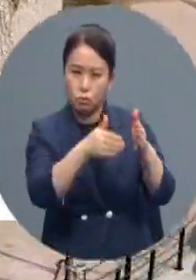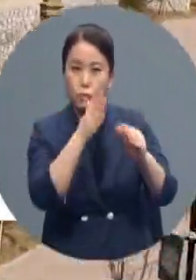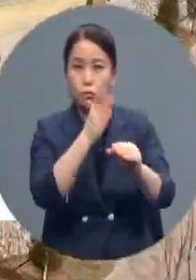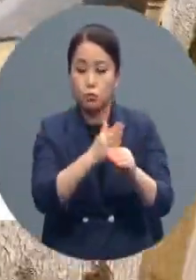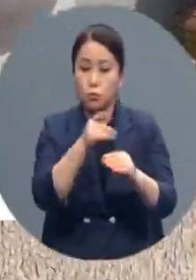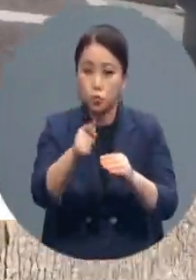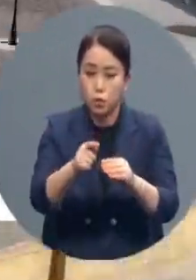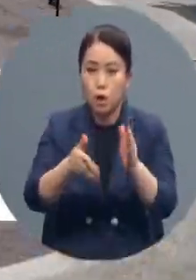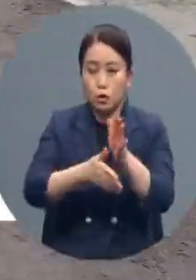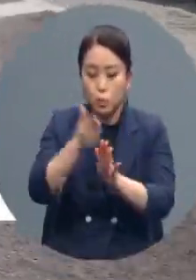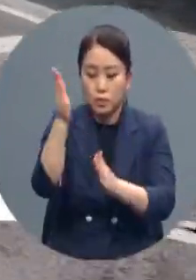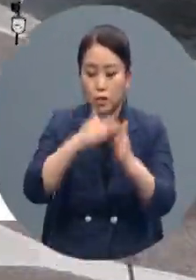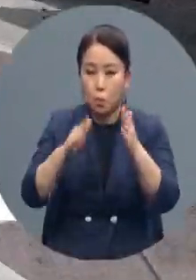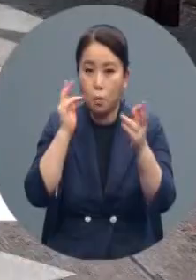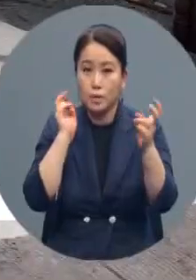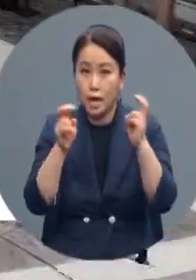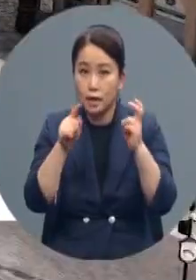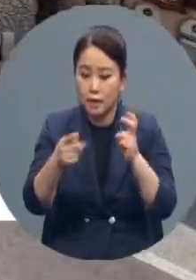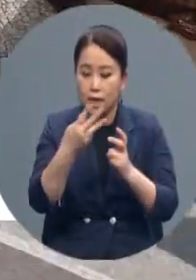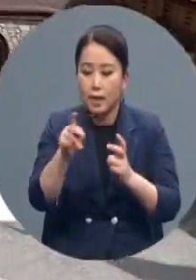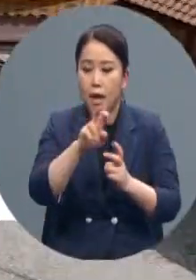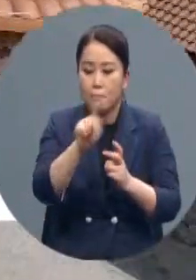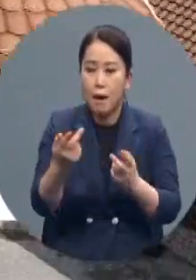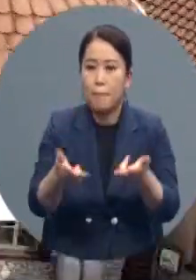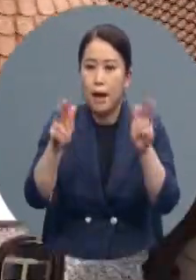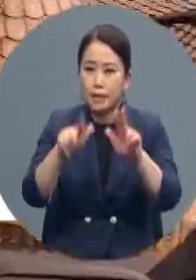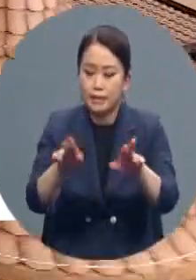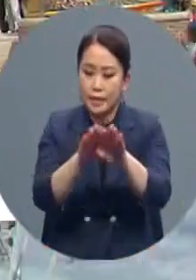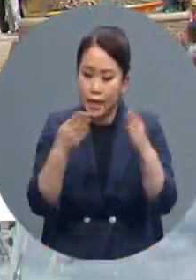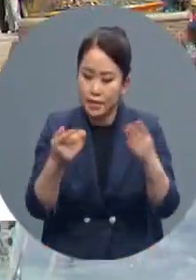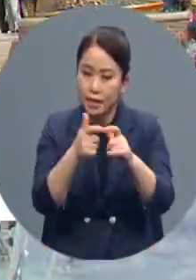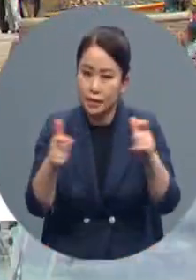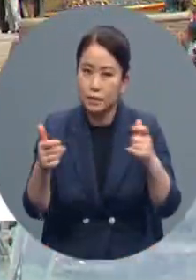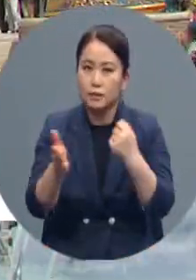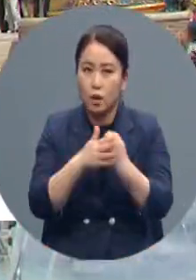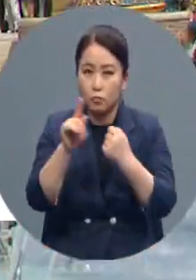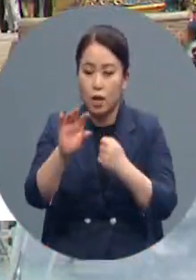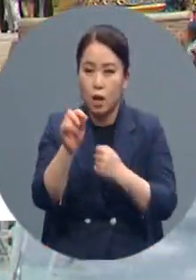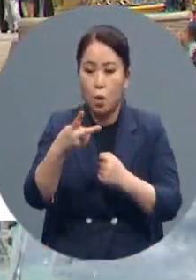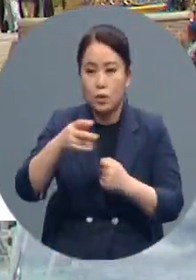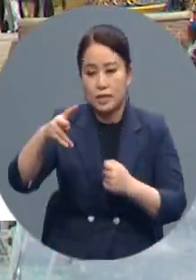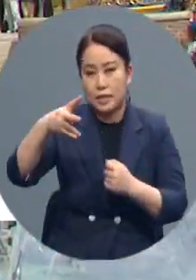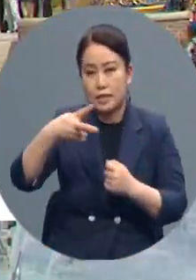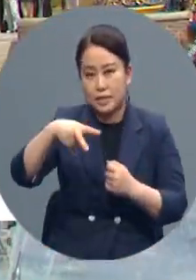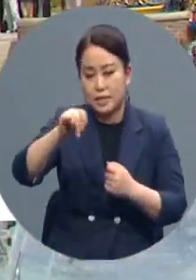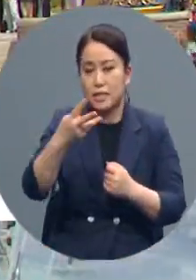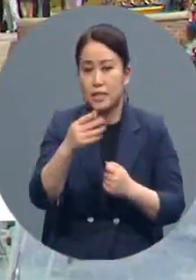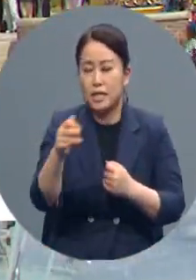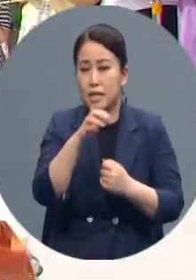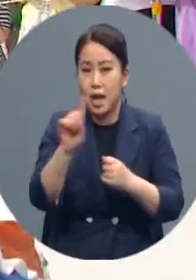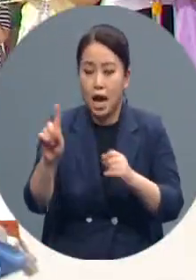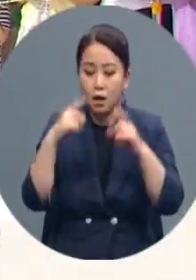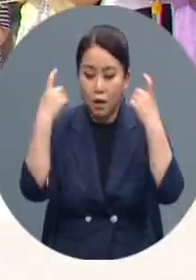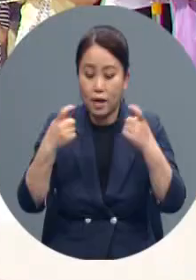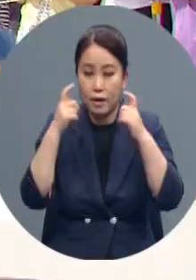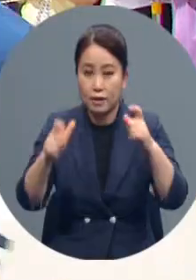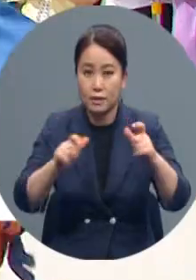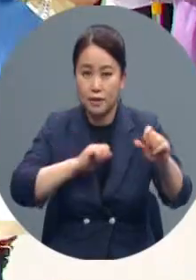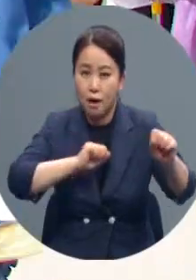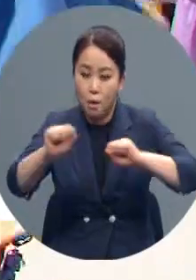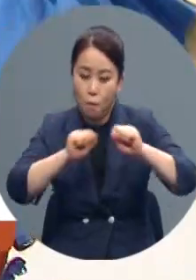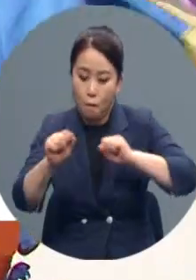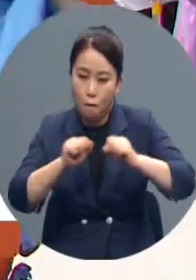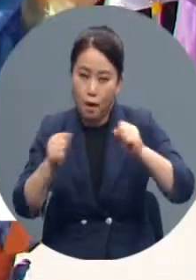따르면 올해 캠 아 파크 개장 등으로 5 시리아 관광단지 가 본격적으로 활성화 됨에 따라 우수 사리에 벤치마킹을 위해